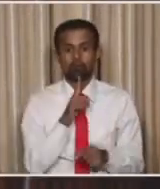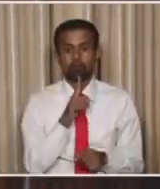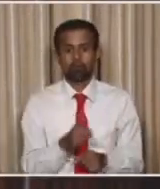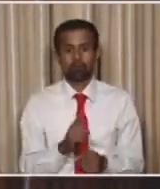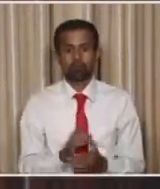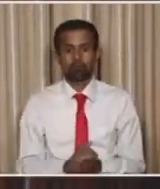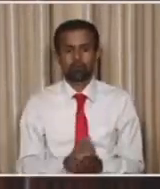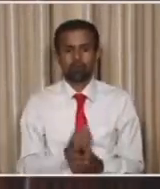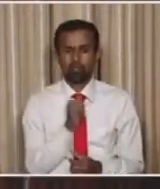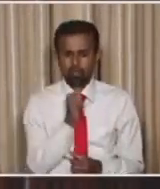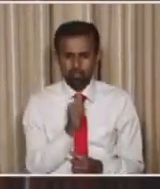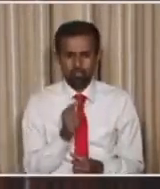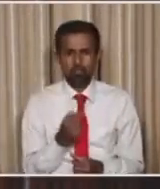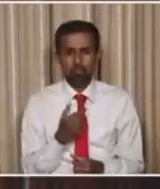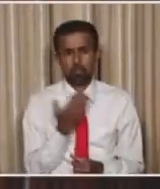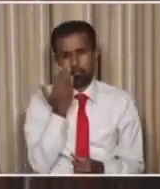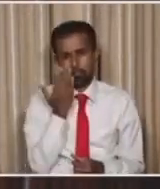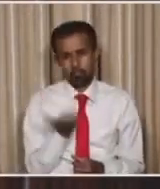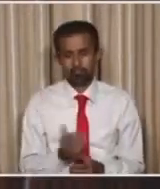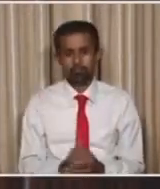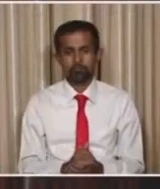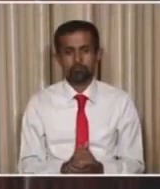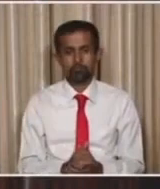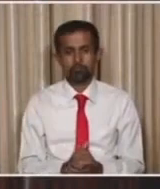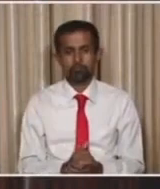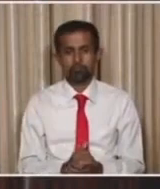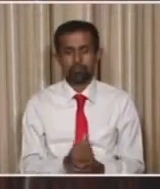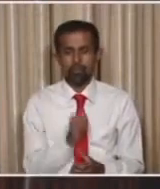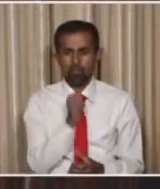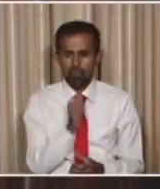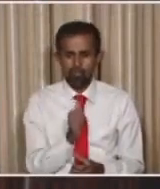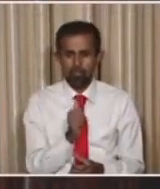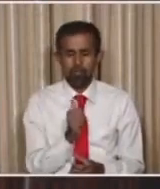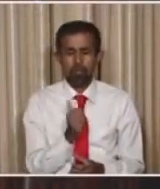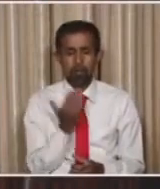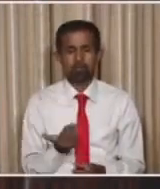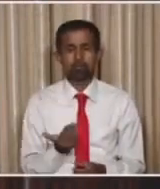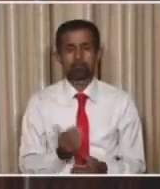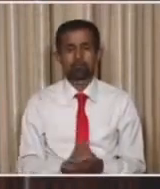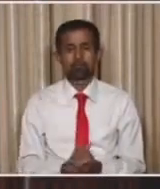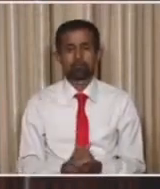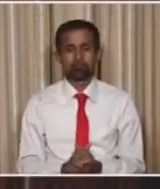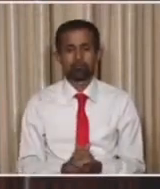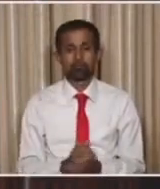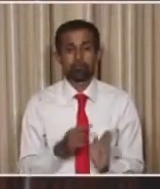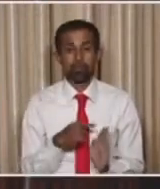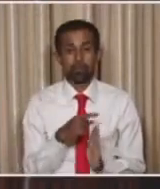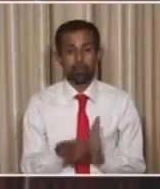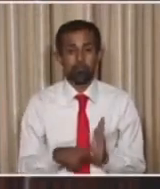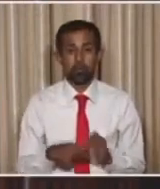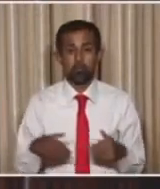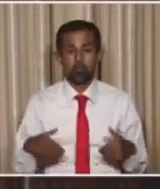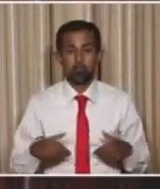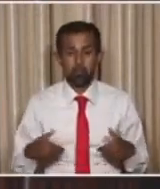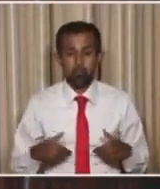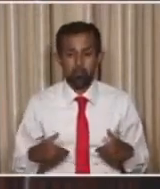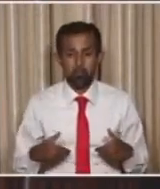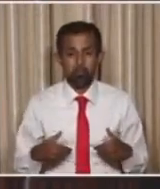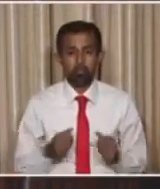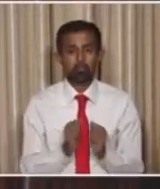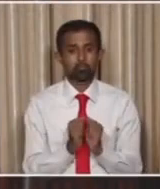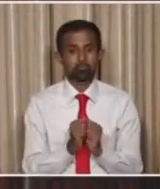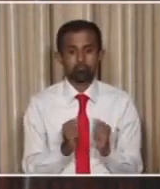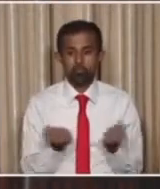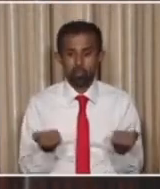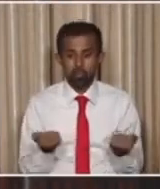හැබැයි ඇත්තට අපි මුණ දෙන්නට ඕන ගරු මන්ත්‍රීතුමනි. මේ ඇත්තට මුණ දෙන්න නම් මෙරටේ බඩගින්න,